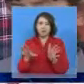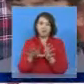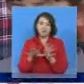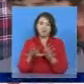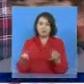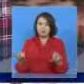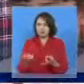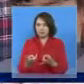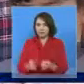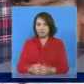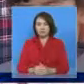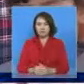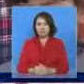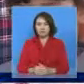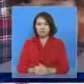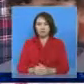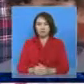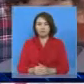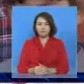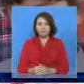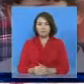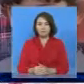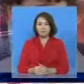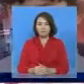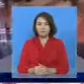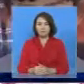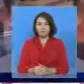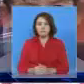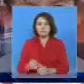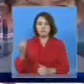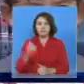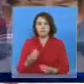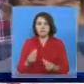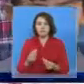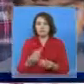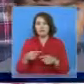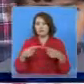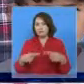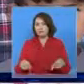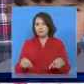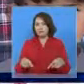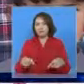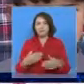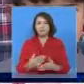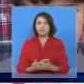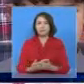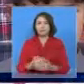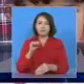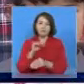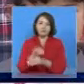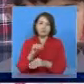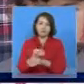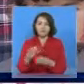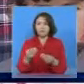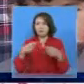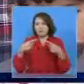әйтпесе қоспайды. Ішінің майы бітіп қалды, бірдеңе бітіп қалды. Біздің айына бар ғой, светке төлегеніміз басқа, үстіне қосымшамыз